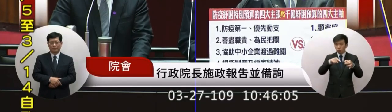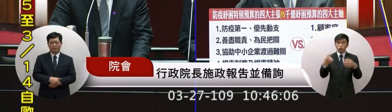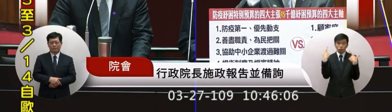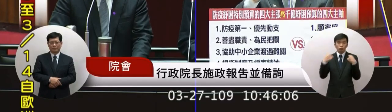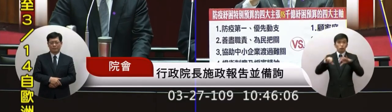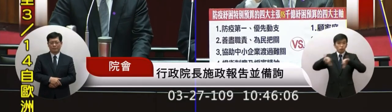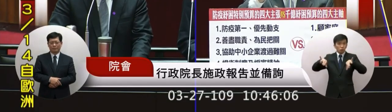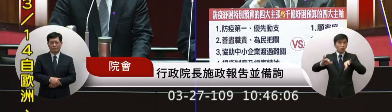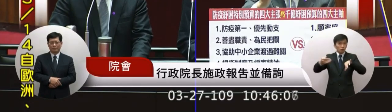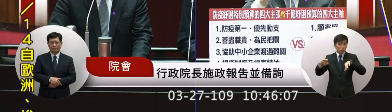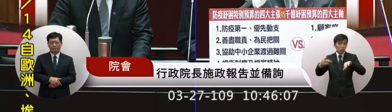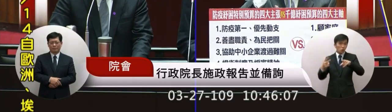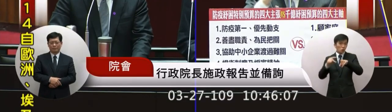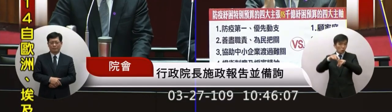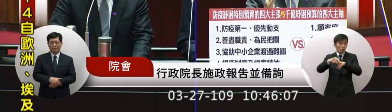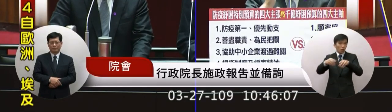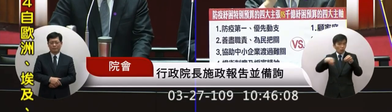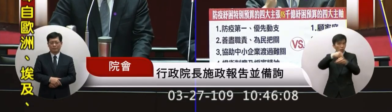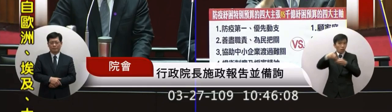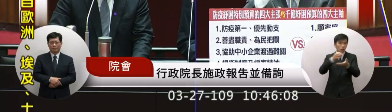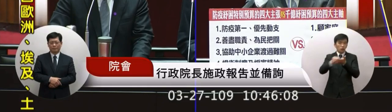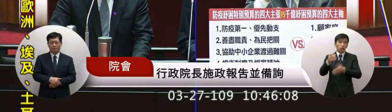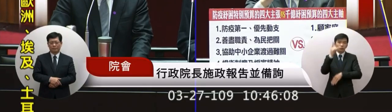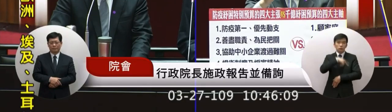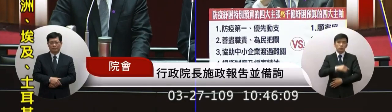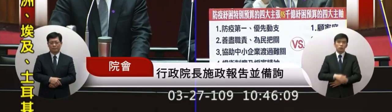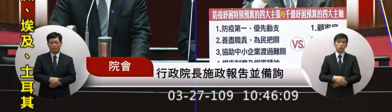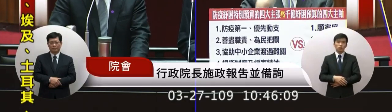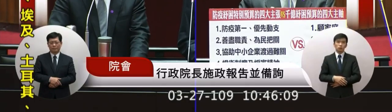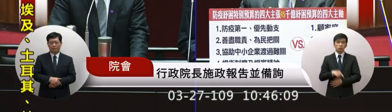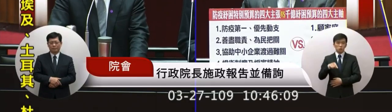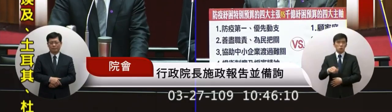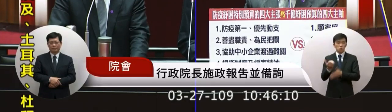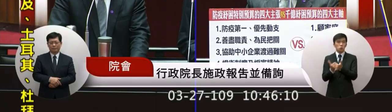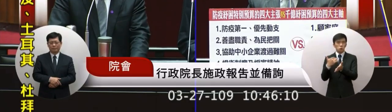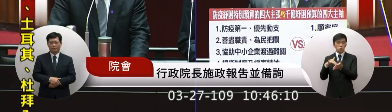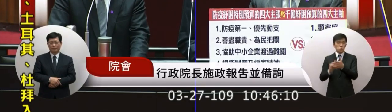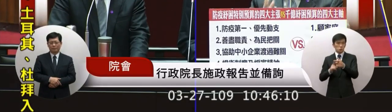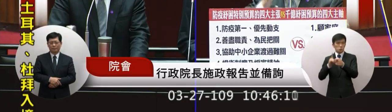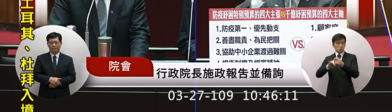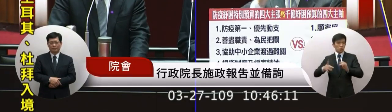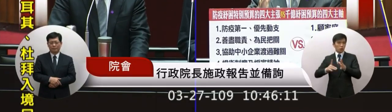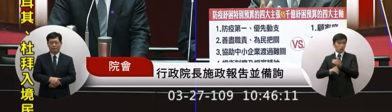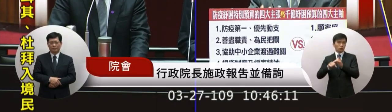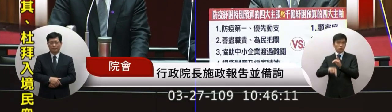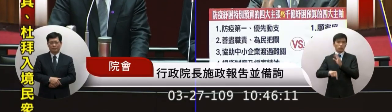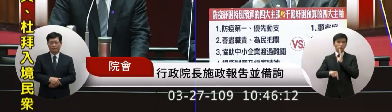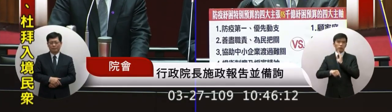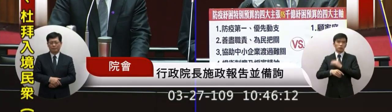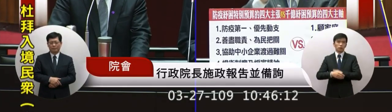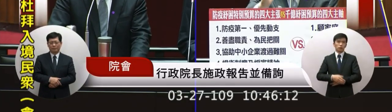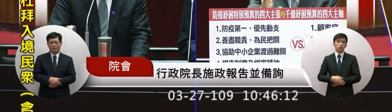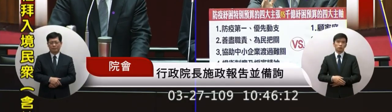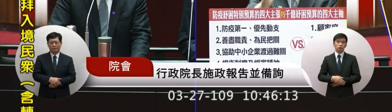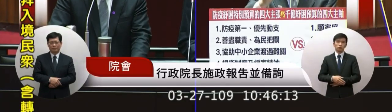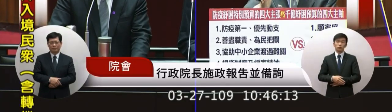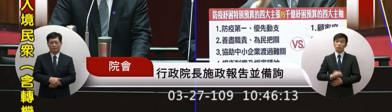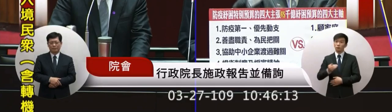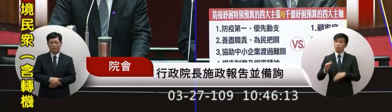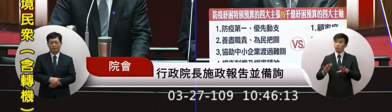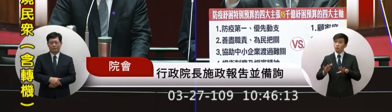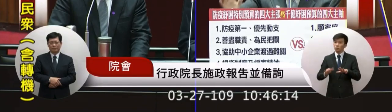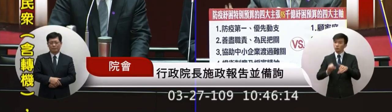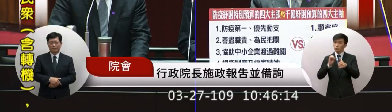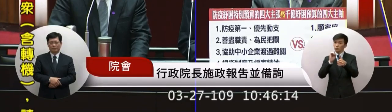排除，但是不可能跨部会，这是医生两个真重要的精神甲原则。啊，是我今仔日要同你